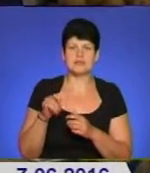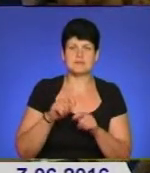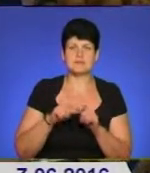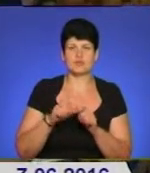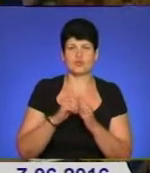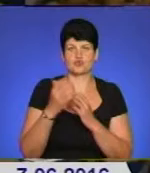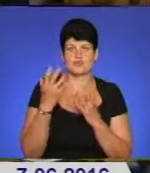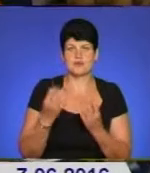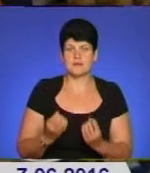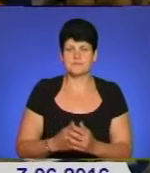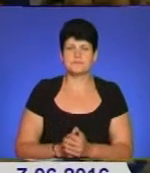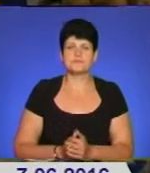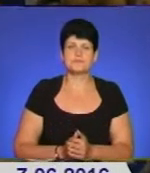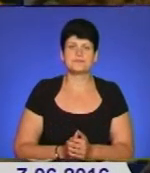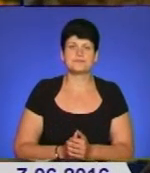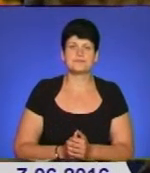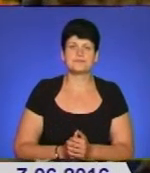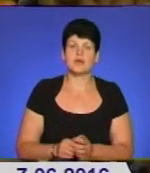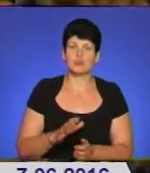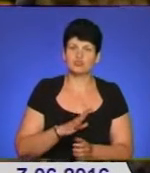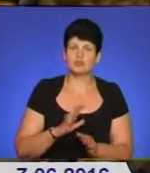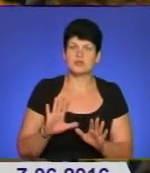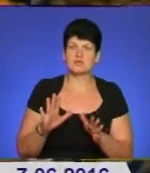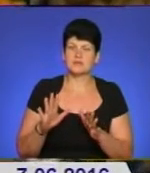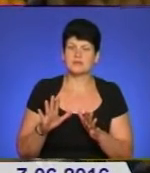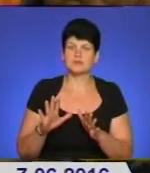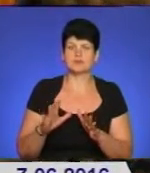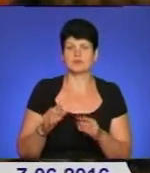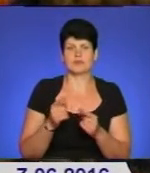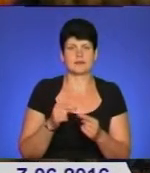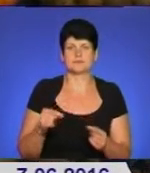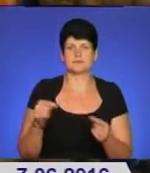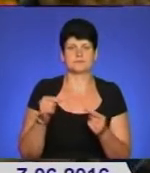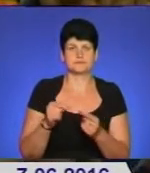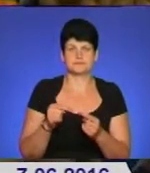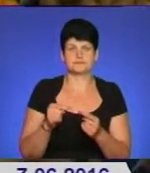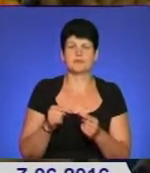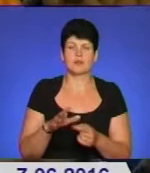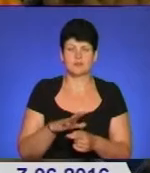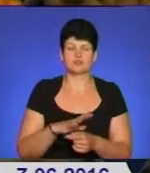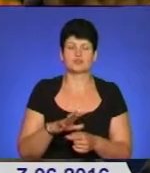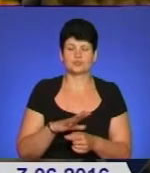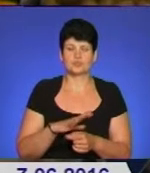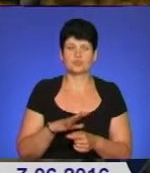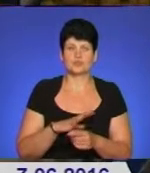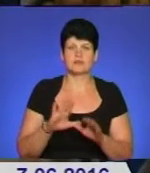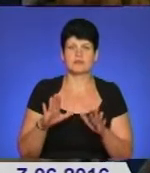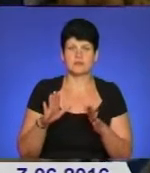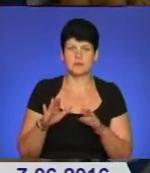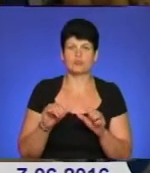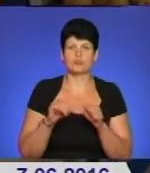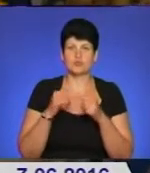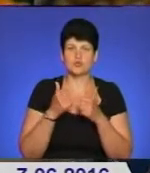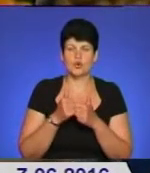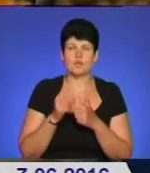запевняють, зараз боятися нічого, адже кожна партія товару проходить спеціальну експертизу. У нас експертну довідку роблять кожного тижня, один